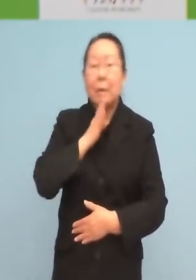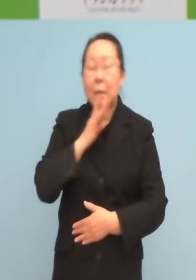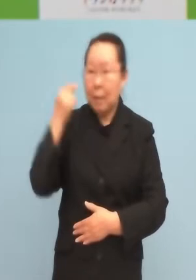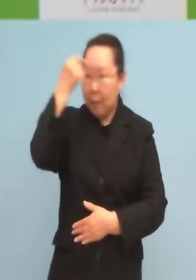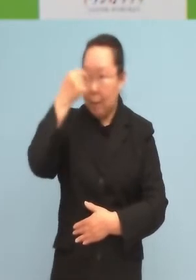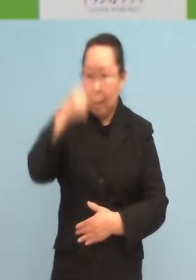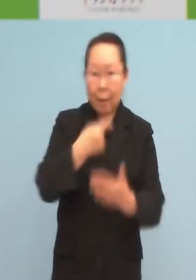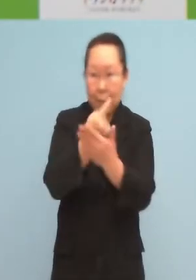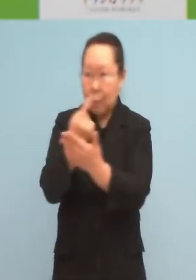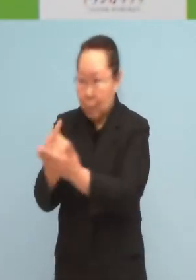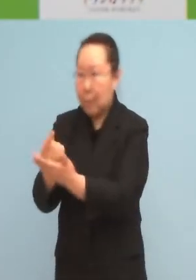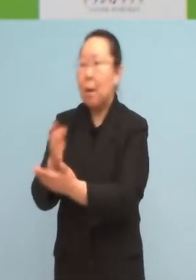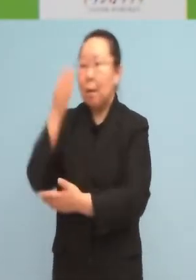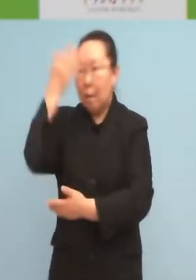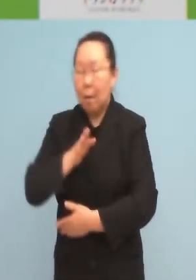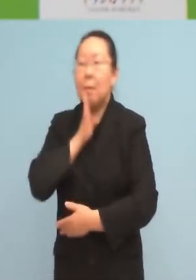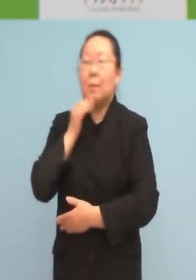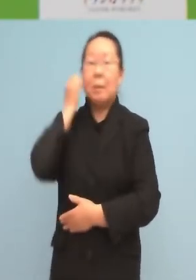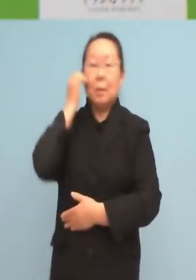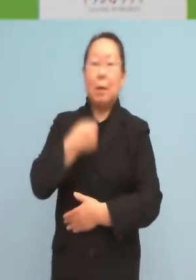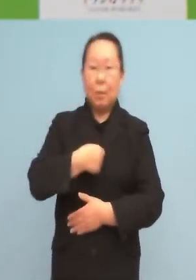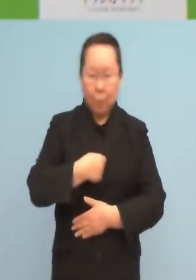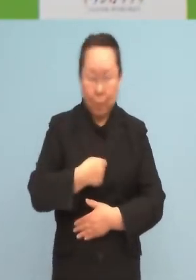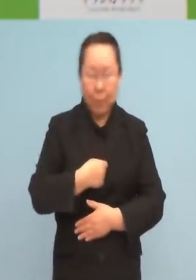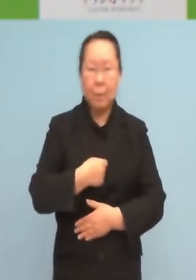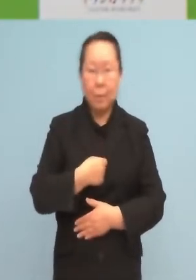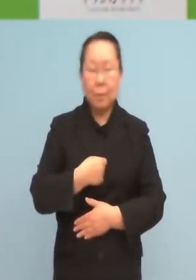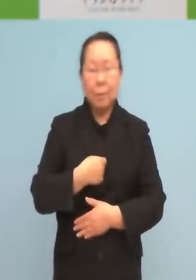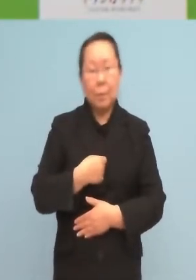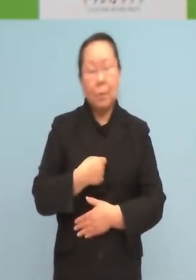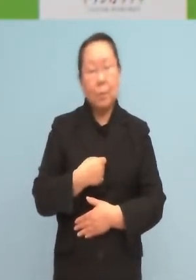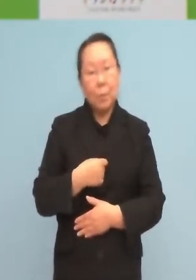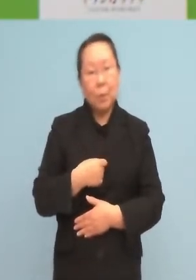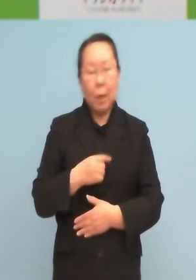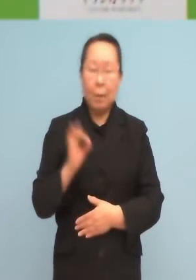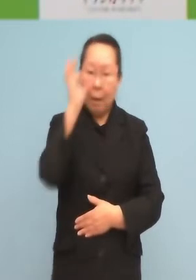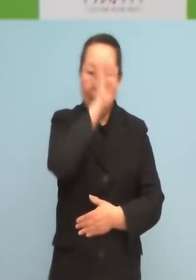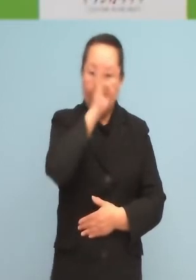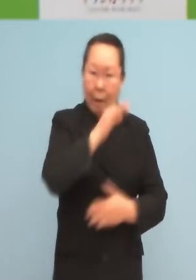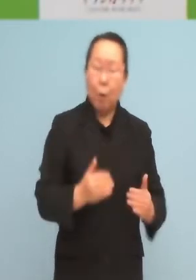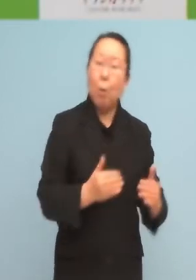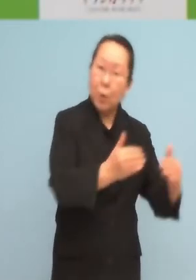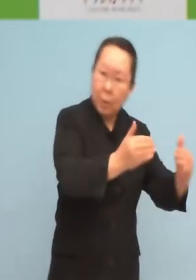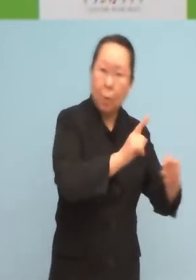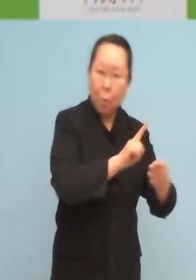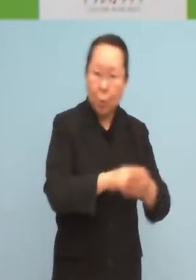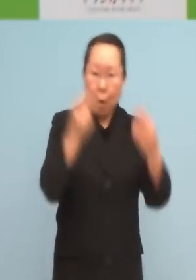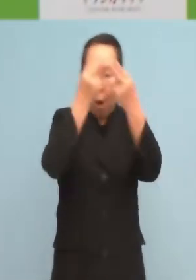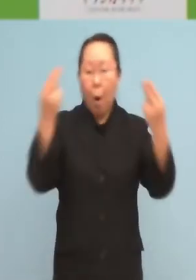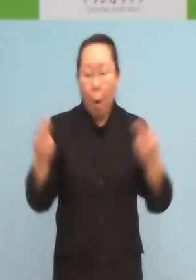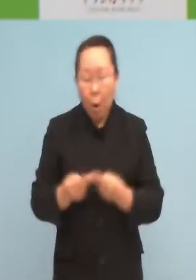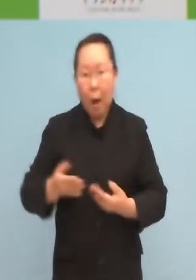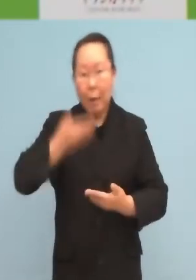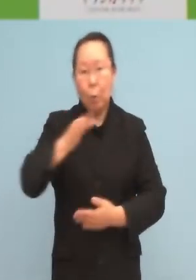外に行くたびに実感をさせていただくところでありまして、まあ、そういった中で観光振興、そして、動産食品